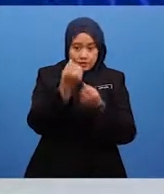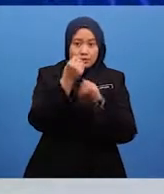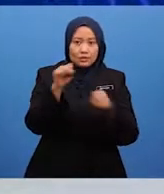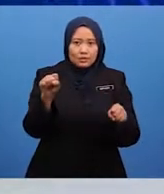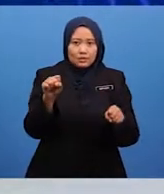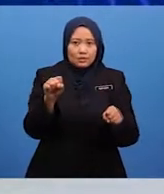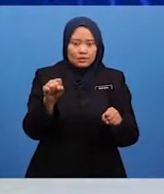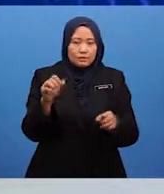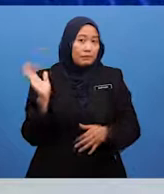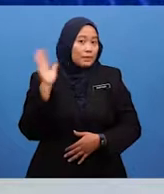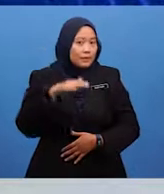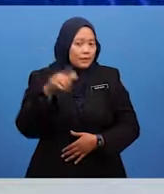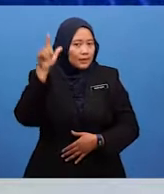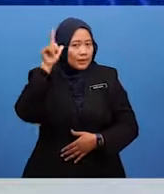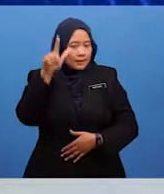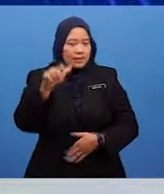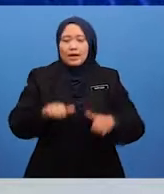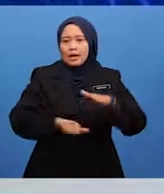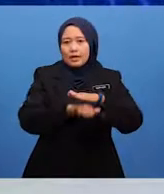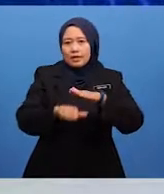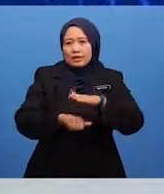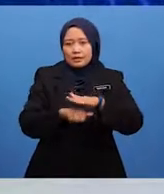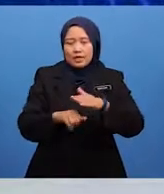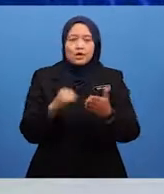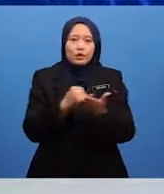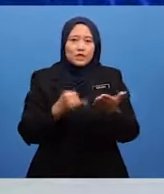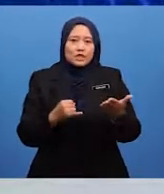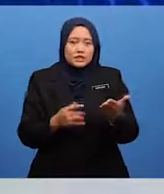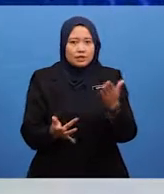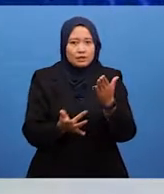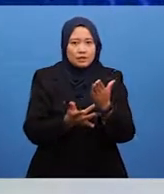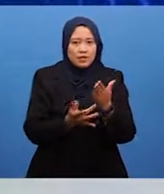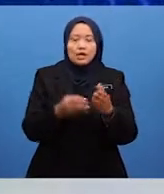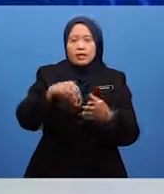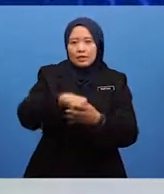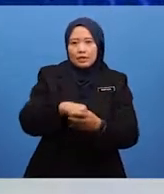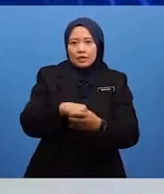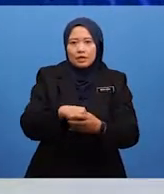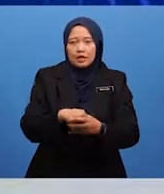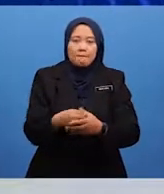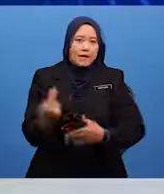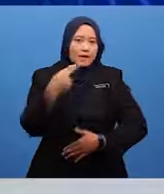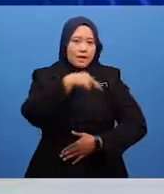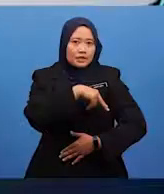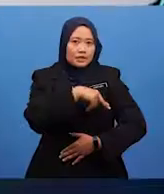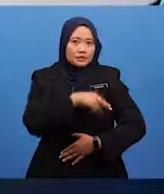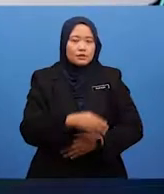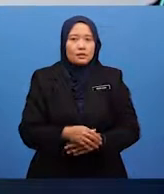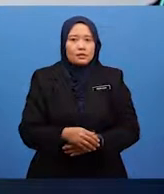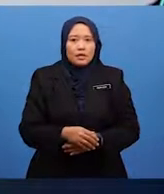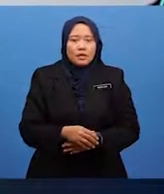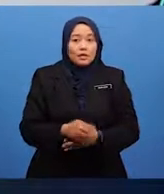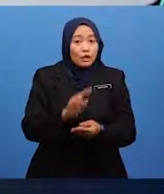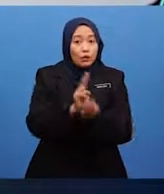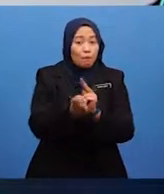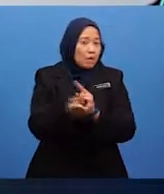asas lukisan teknik ke dalam menghasilkan atau penghasilannya sebuah lukisan gubahan itu dia